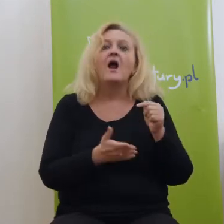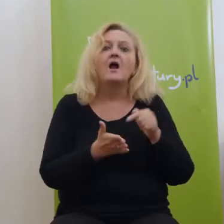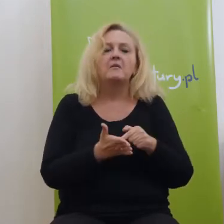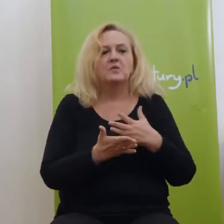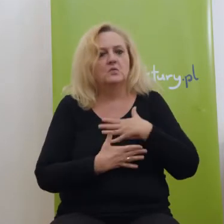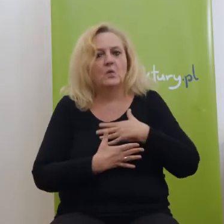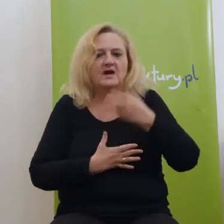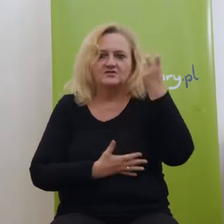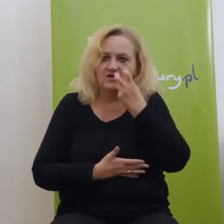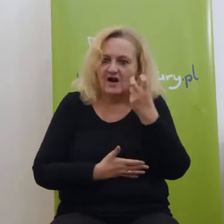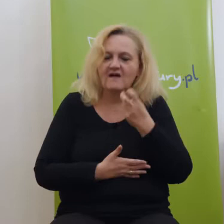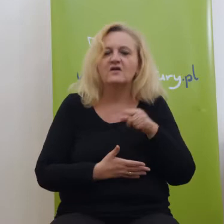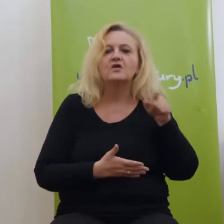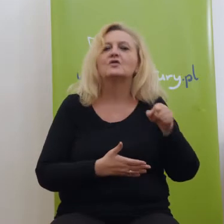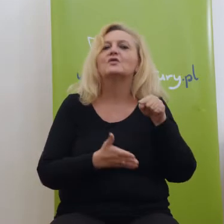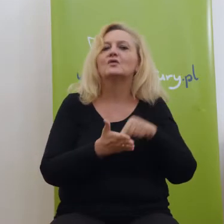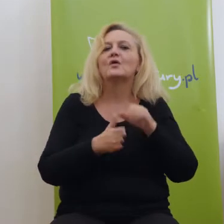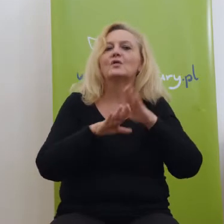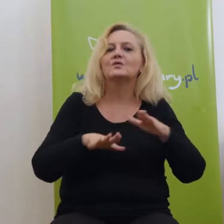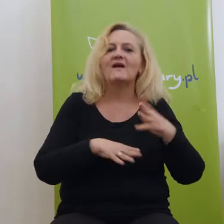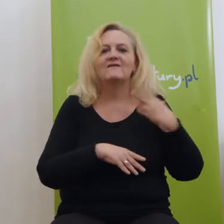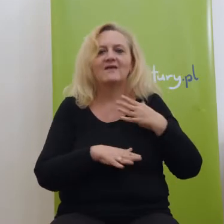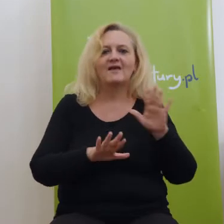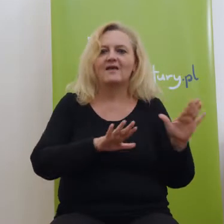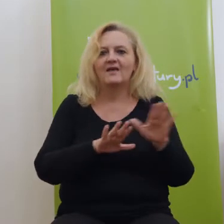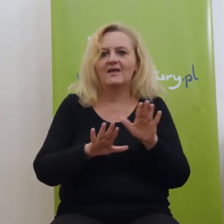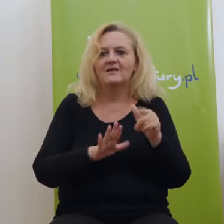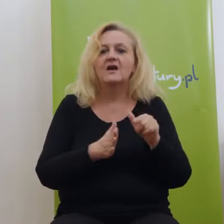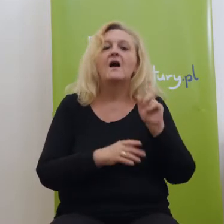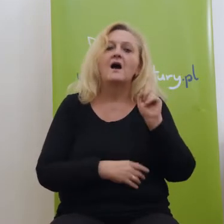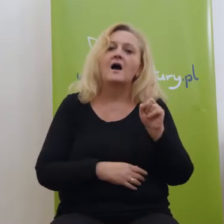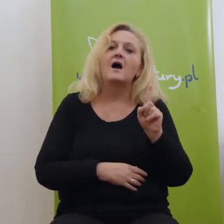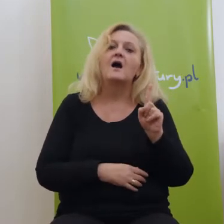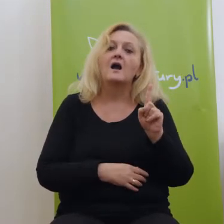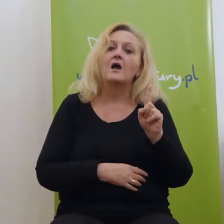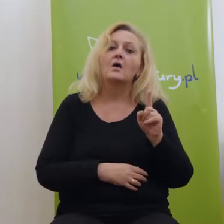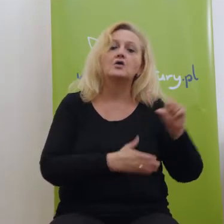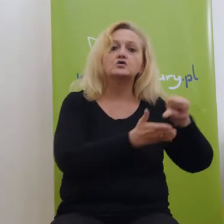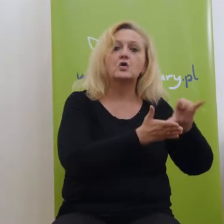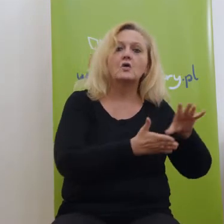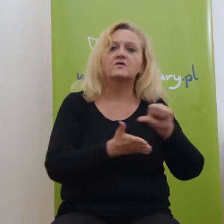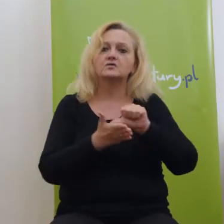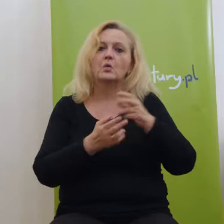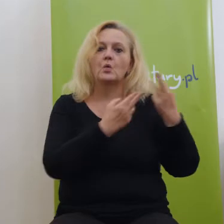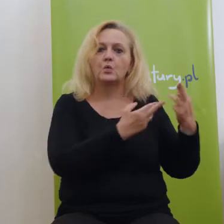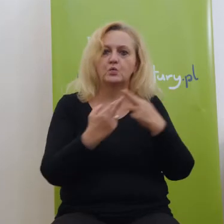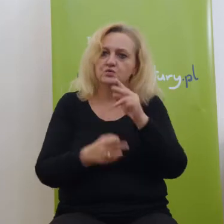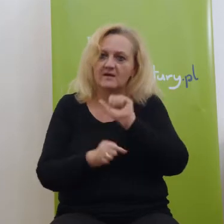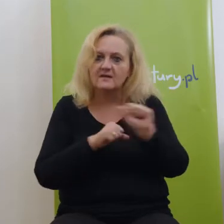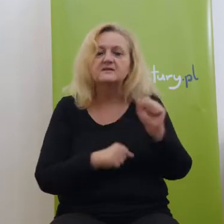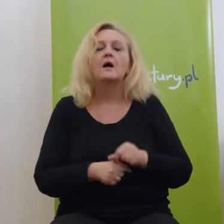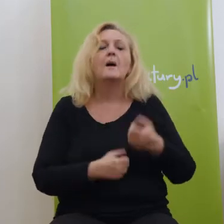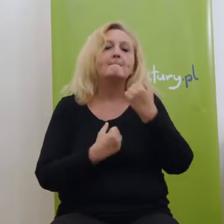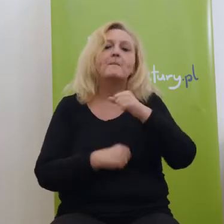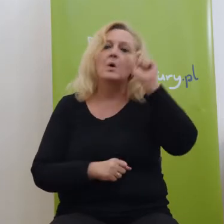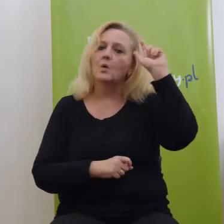o tyle ciekawe, że to są dzieci w tym samym wieku, przy czym wywodzące się z zupełnie różnych środowisk. Bo